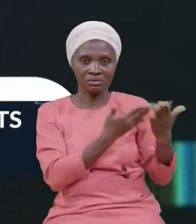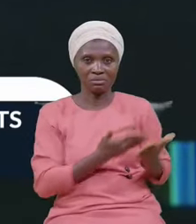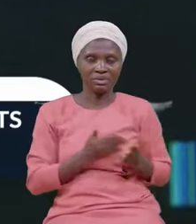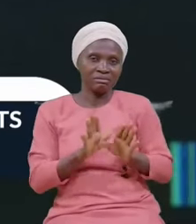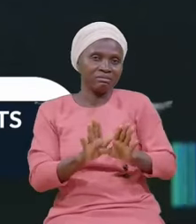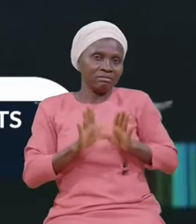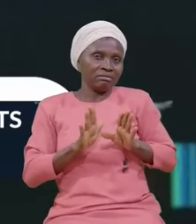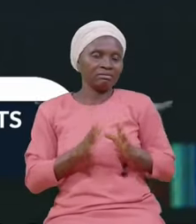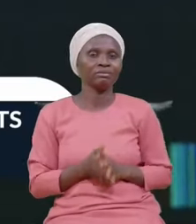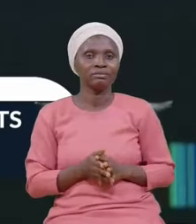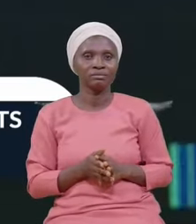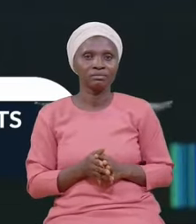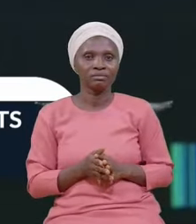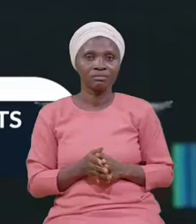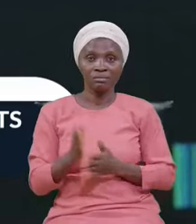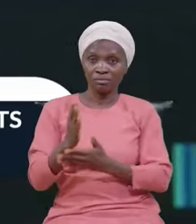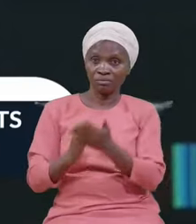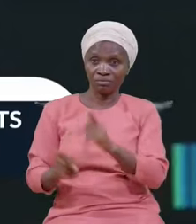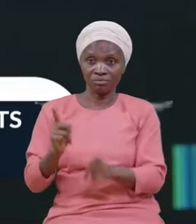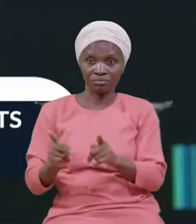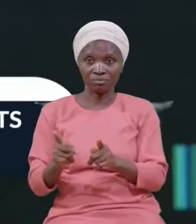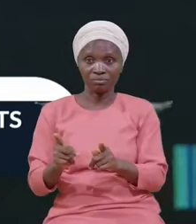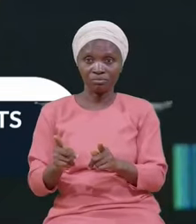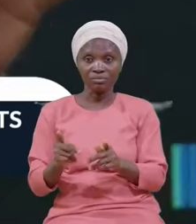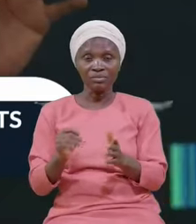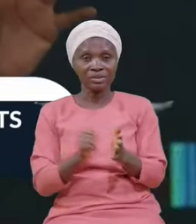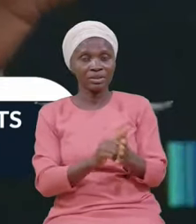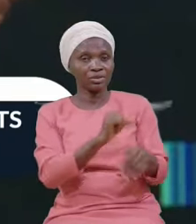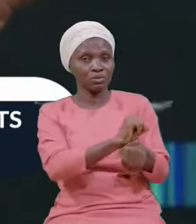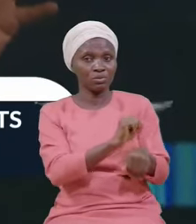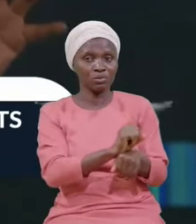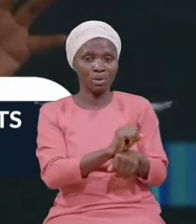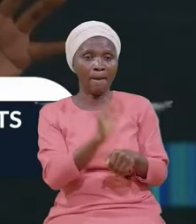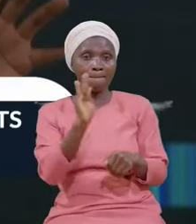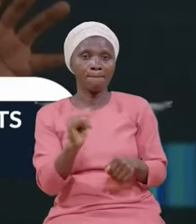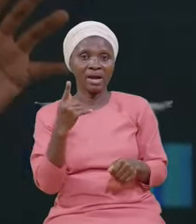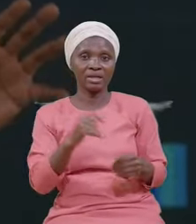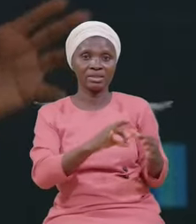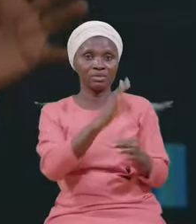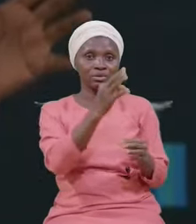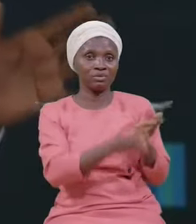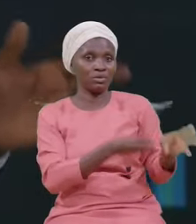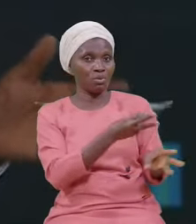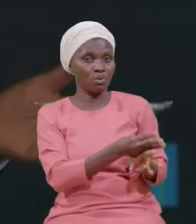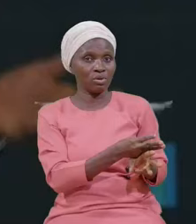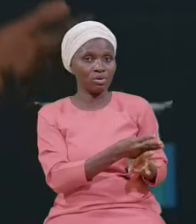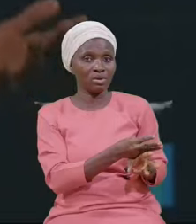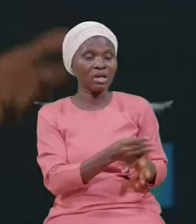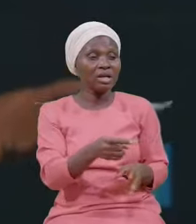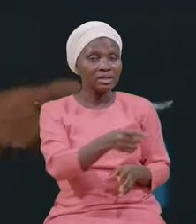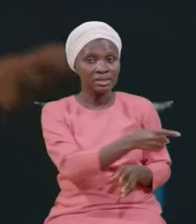gens, ceux qui marchent, qui opèrent par l'esprit du monde, ils